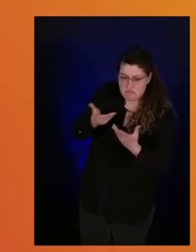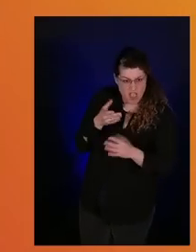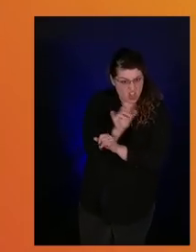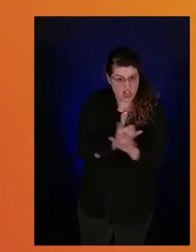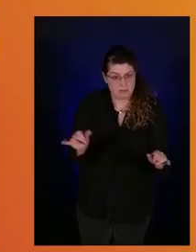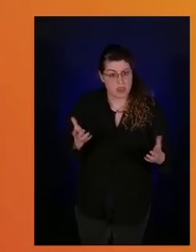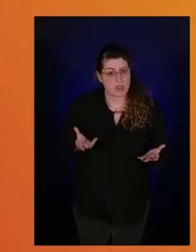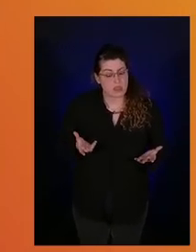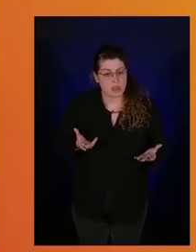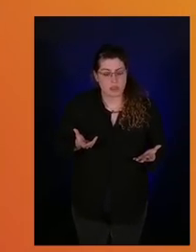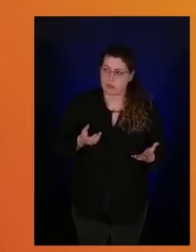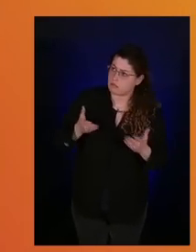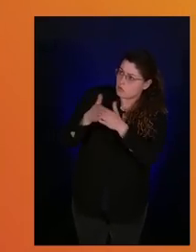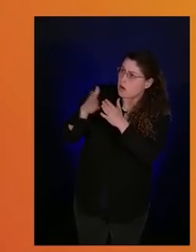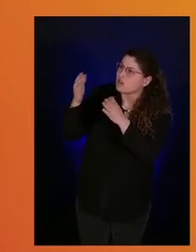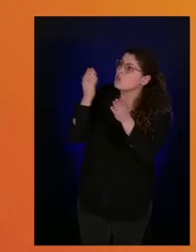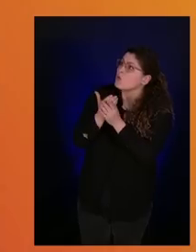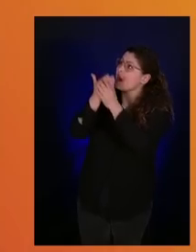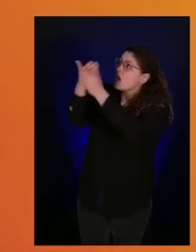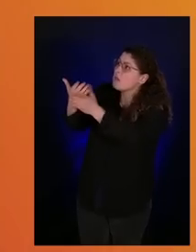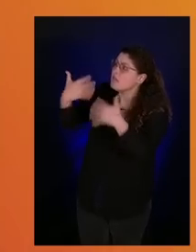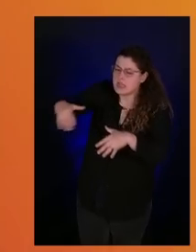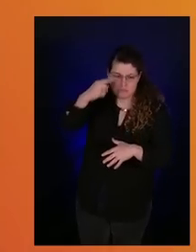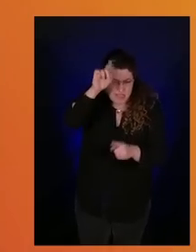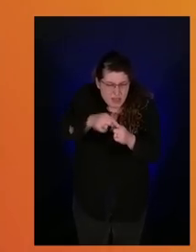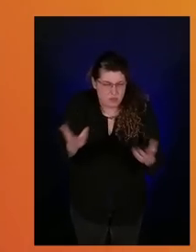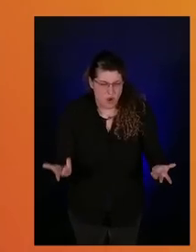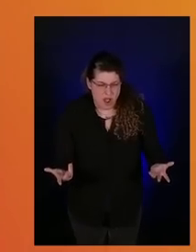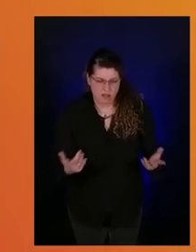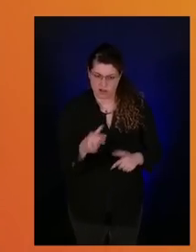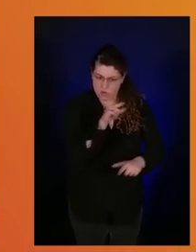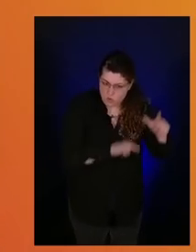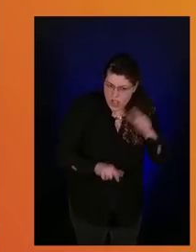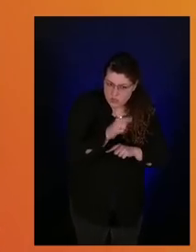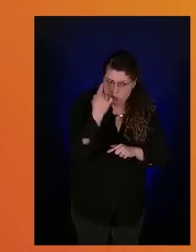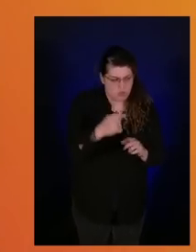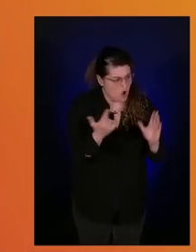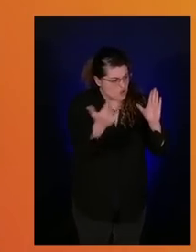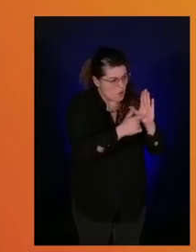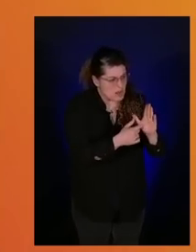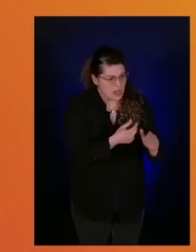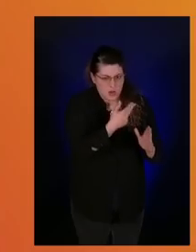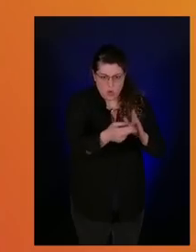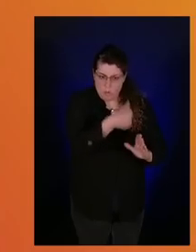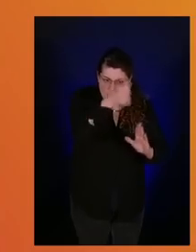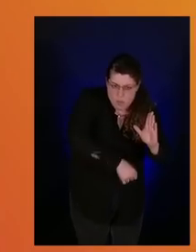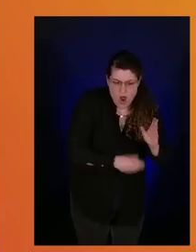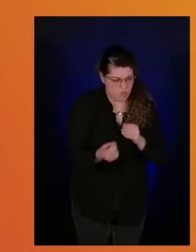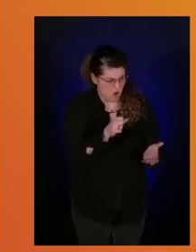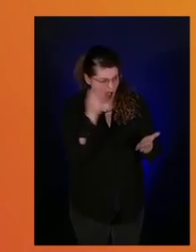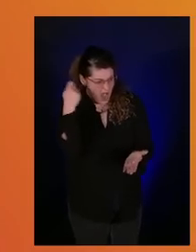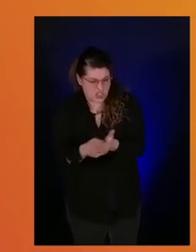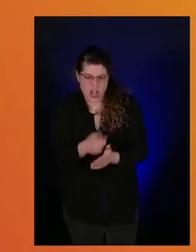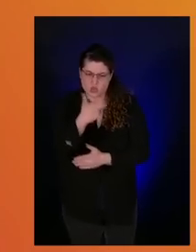soit. On nous demande de faire un dossier FNI. Mais un dossier FNI sur quoi? Sur de l'allocation à 2 000 euros par mois, sur un achat à 300, 400 000